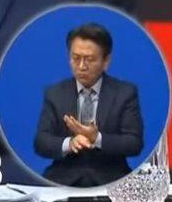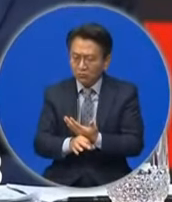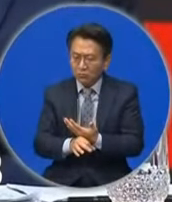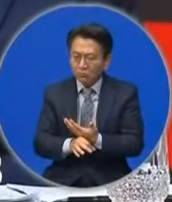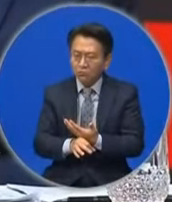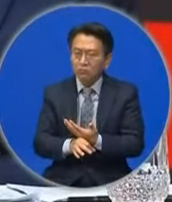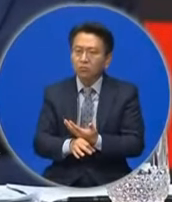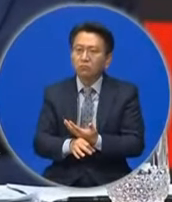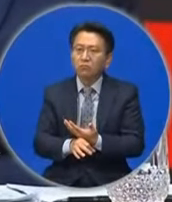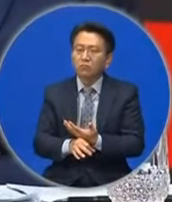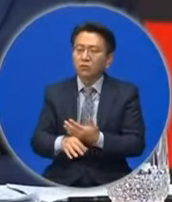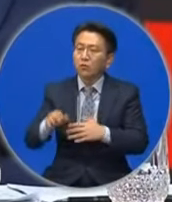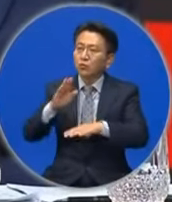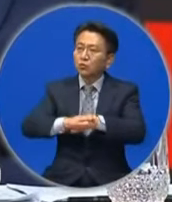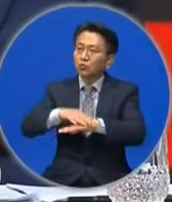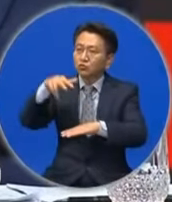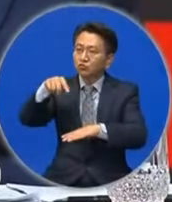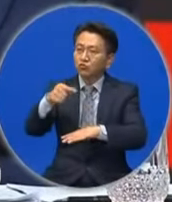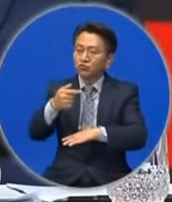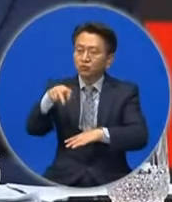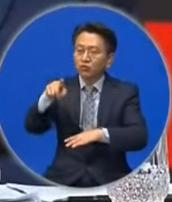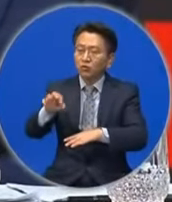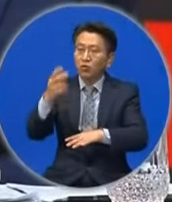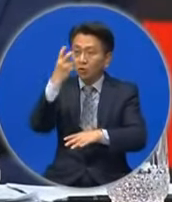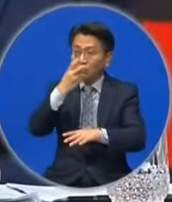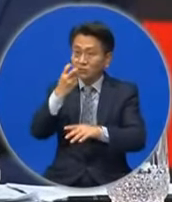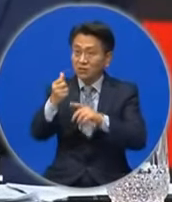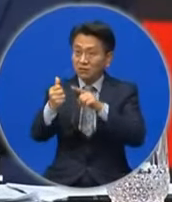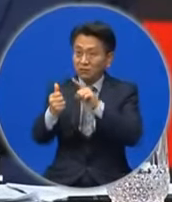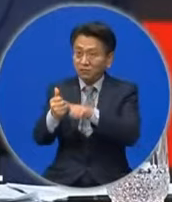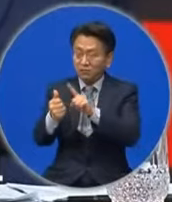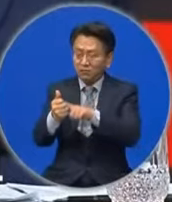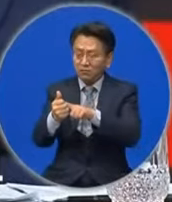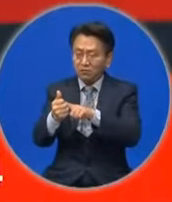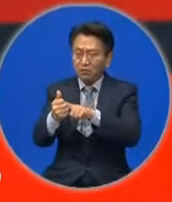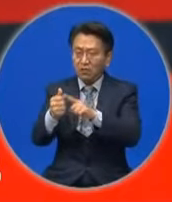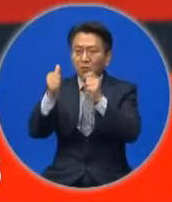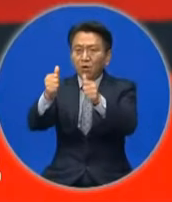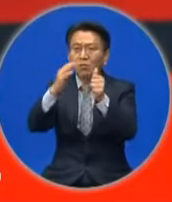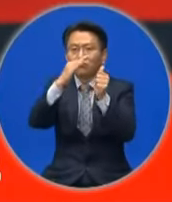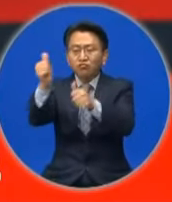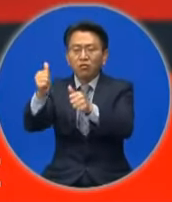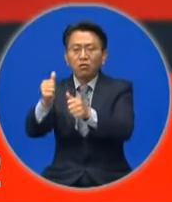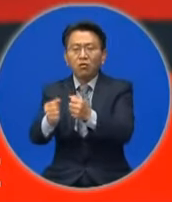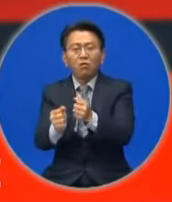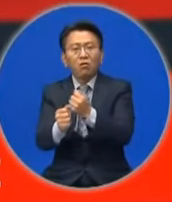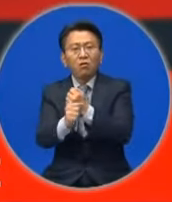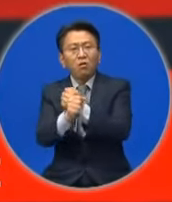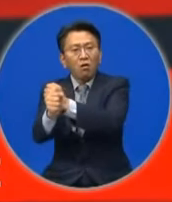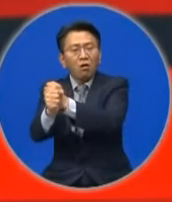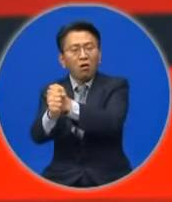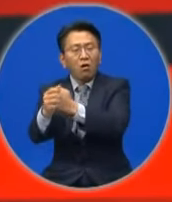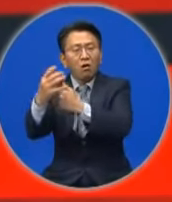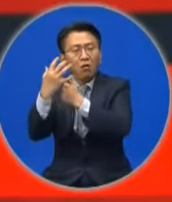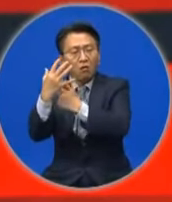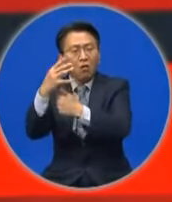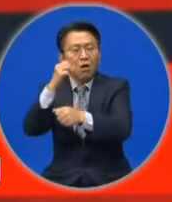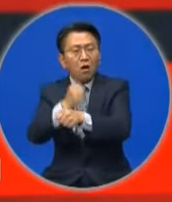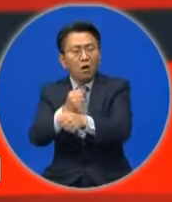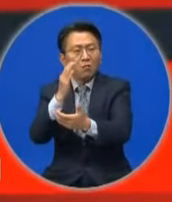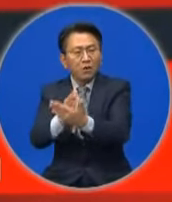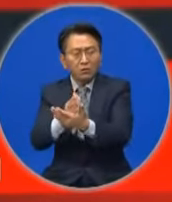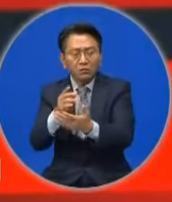되면은 손준성 검사로 하여금 영장실질신문에 응하게 만든 것 자체가 의무 없는